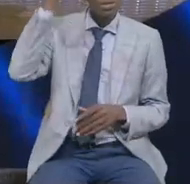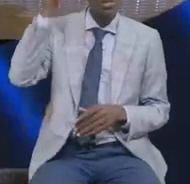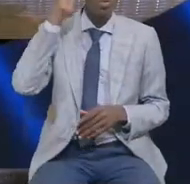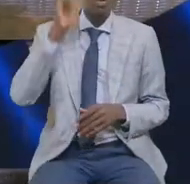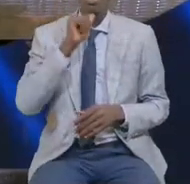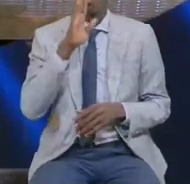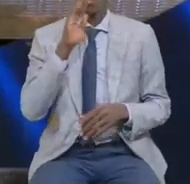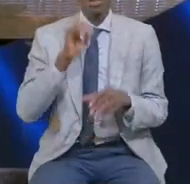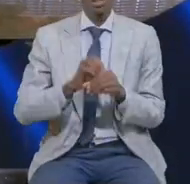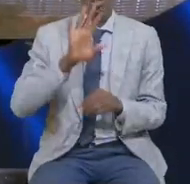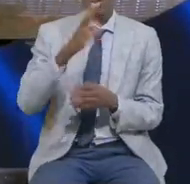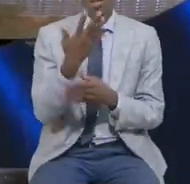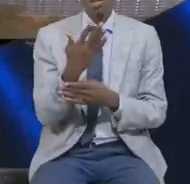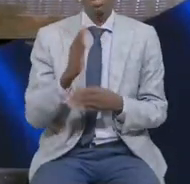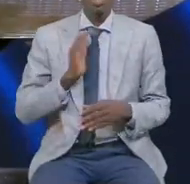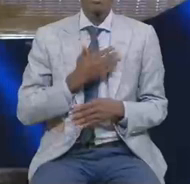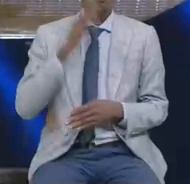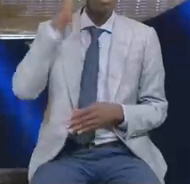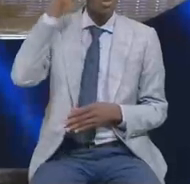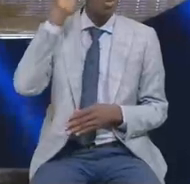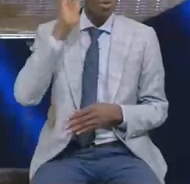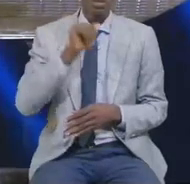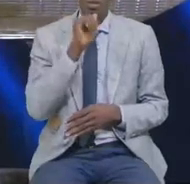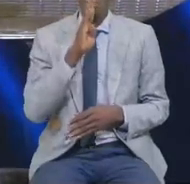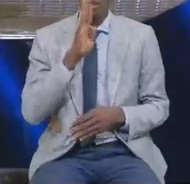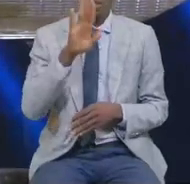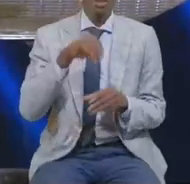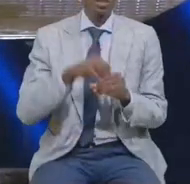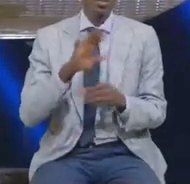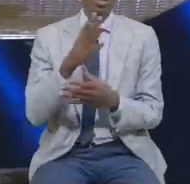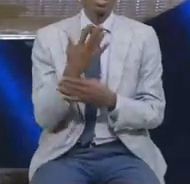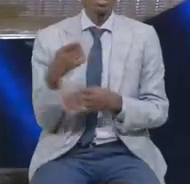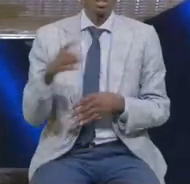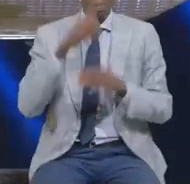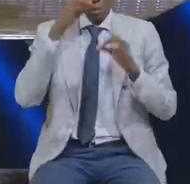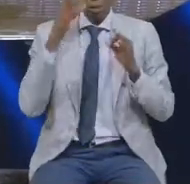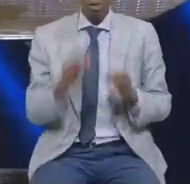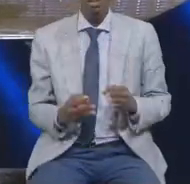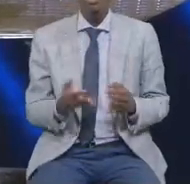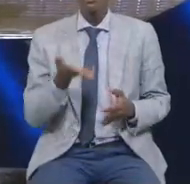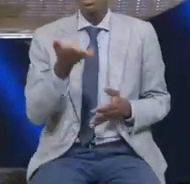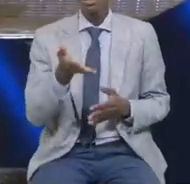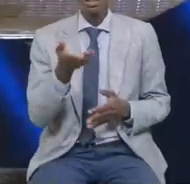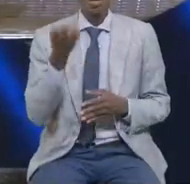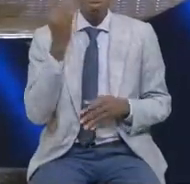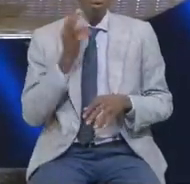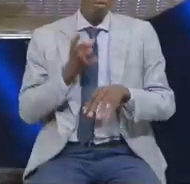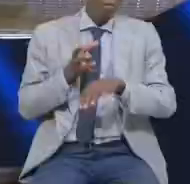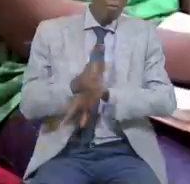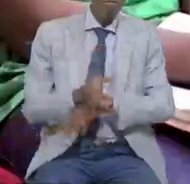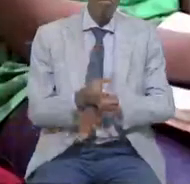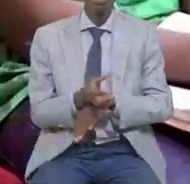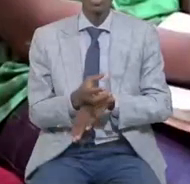destin ne sera pas dans ta main. Ils ont tracé la ligne. Quoi qu'il ait la contrainte, la force sur